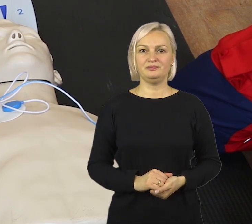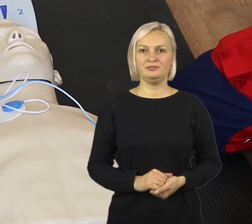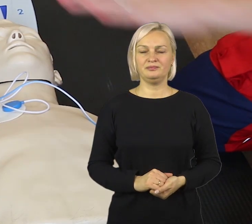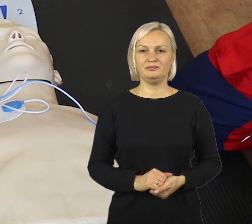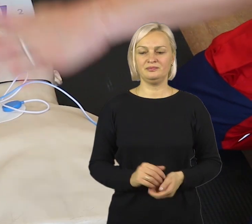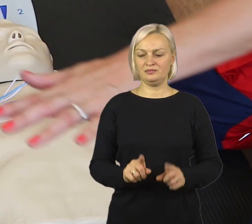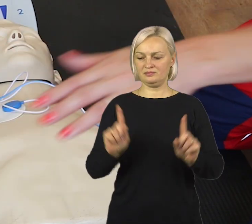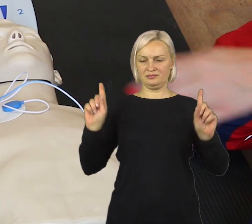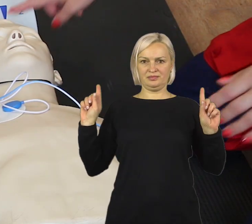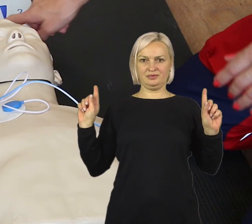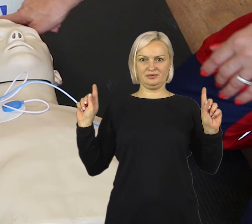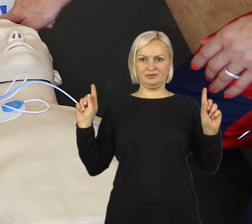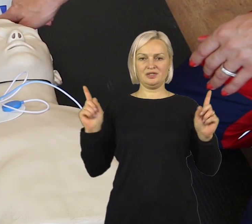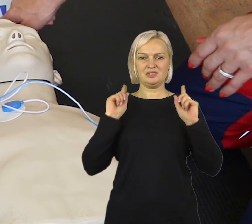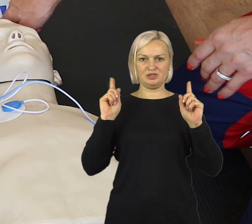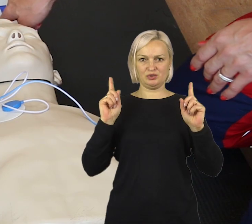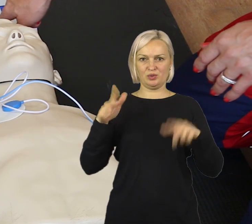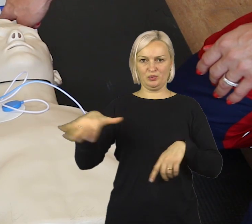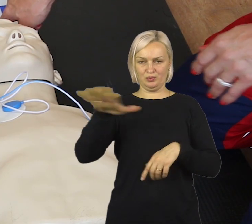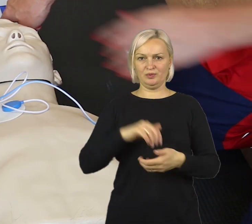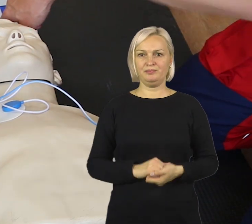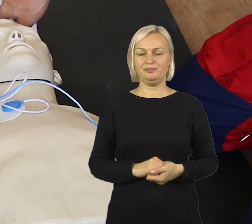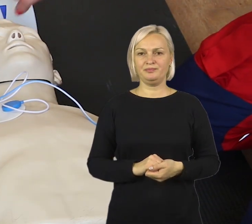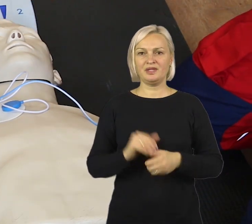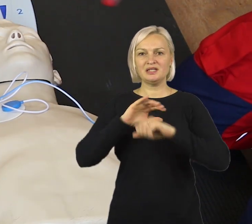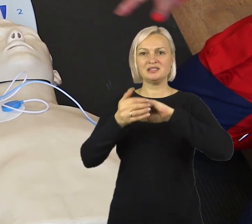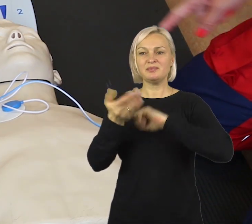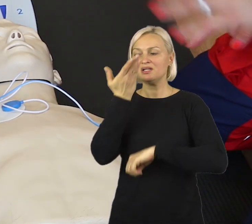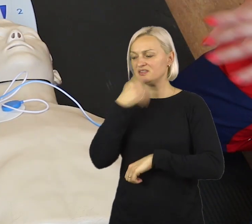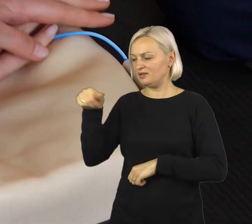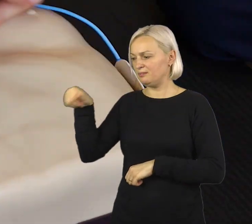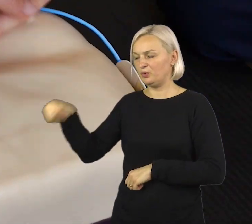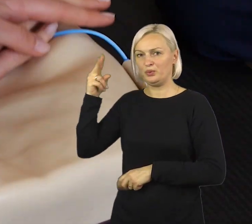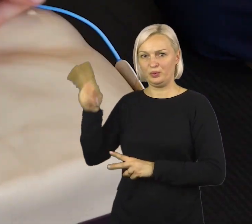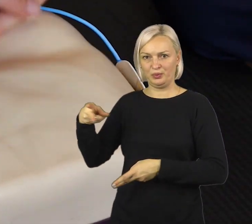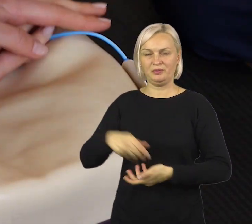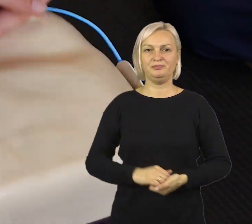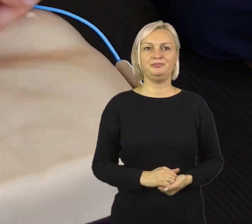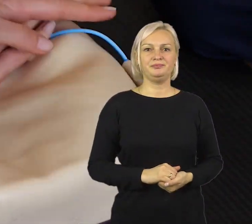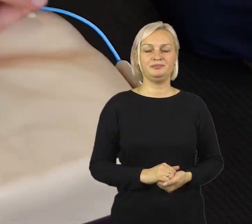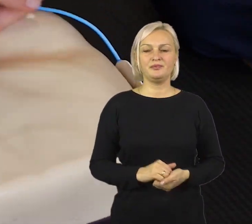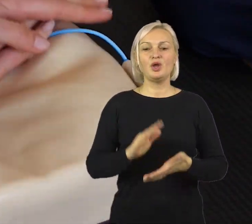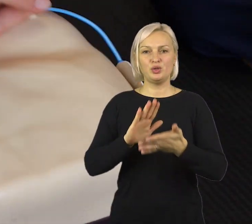Atsitraukite nuo paciento. Saugu. Oranžinį mygtuką. Tęsit pradinį gaivinimą.